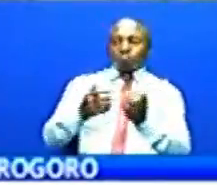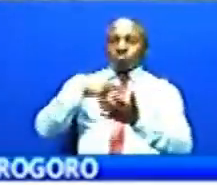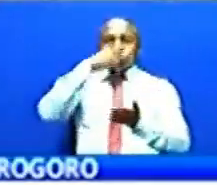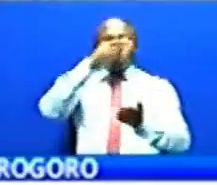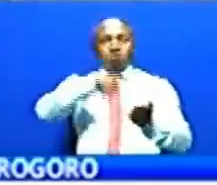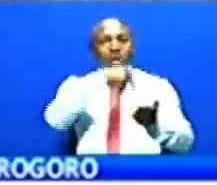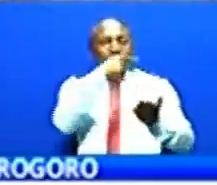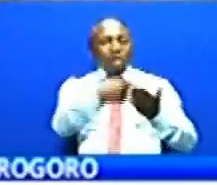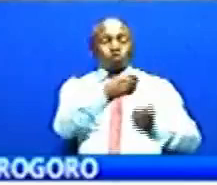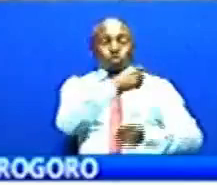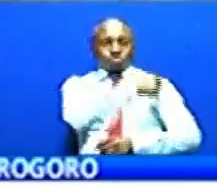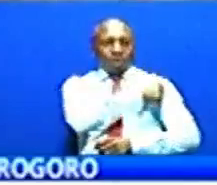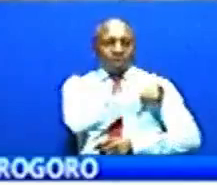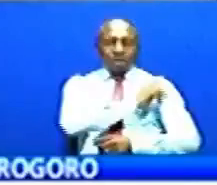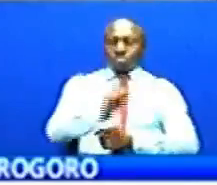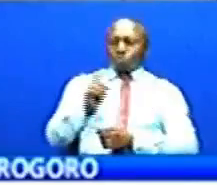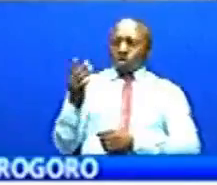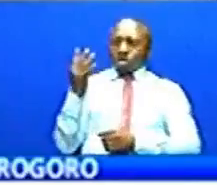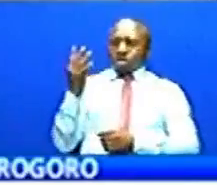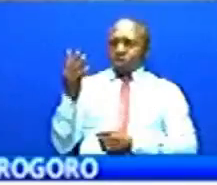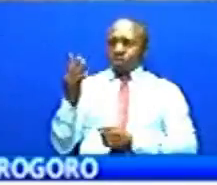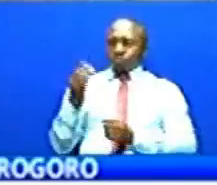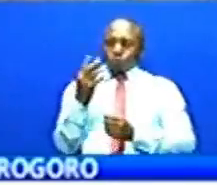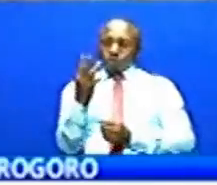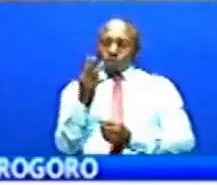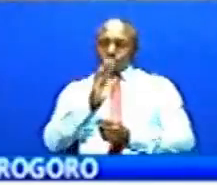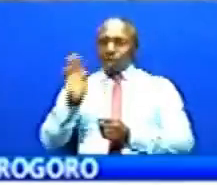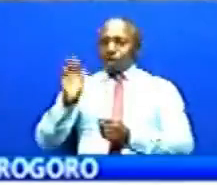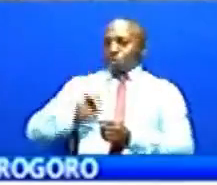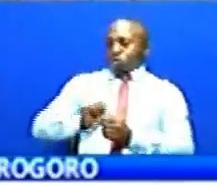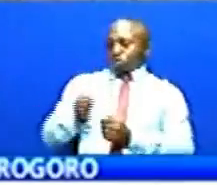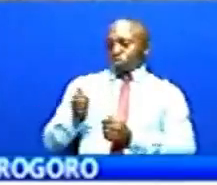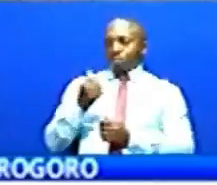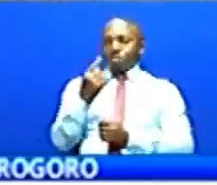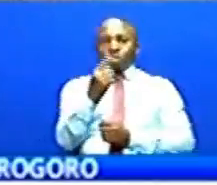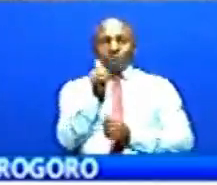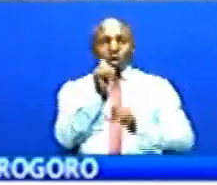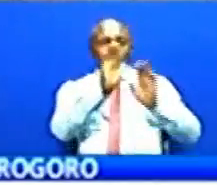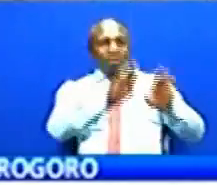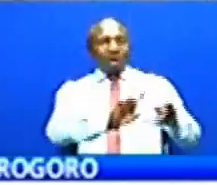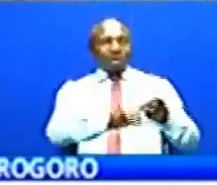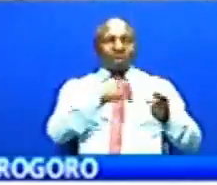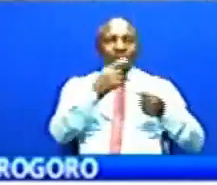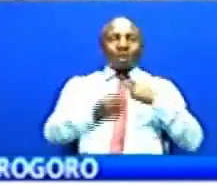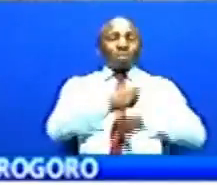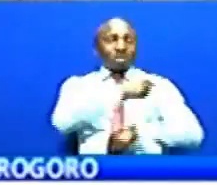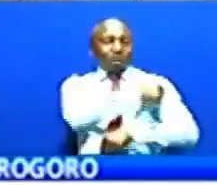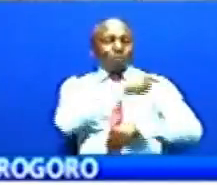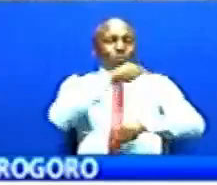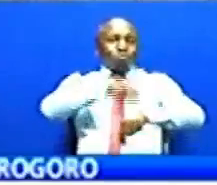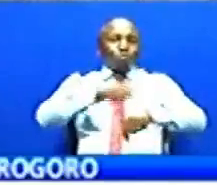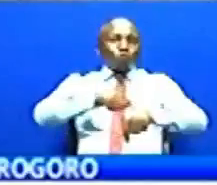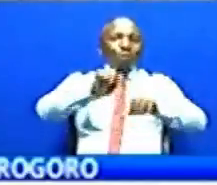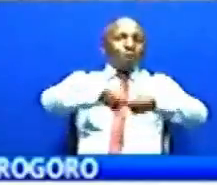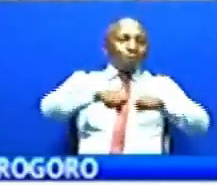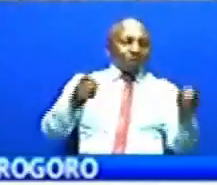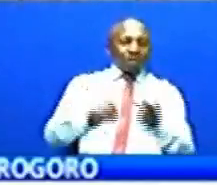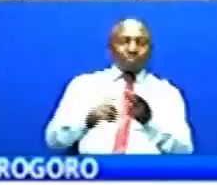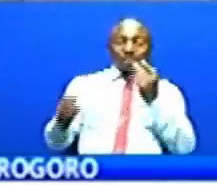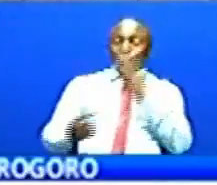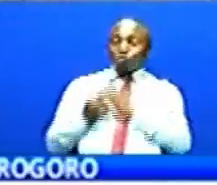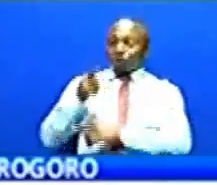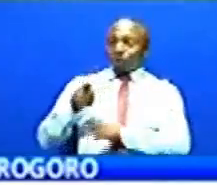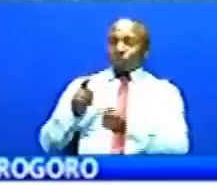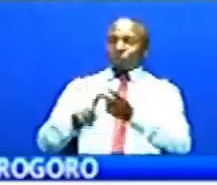hospitalini kama wanne, watatu wamekwisha kuruhusiwa, amebaki mmoja ambaye anaendelea na matibabu, ameumizwa mguu, na tukio